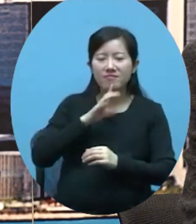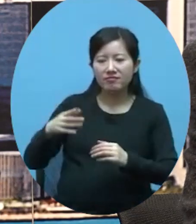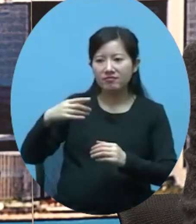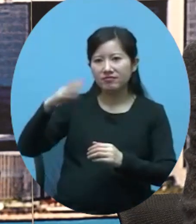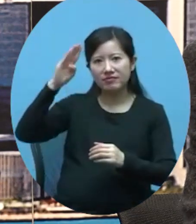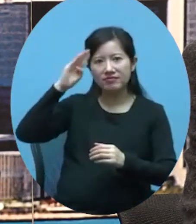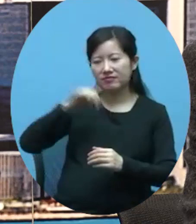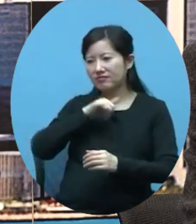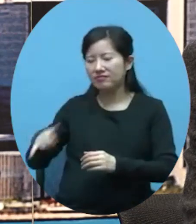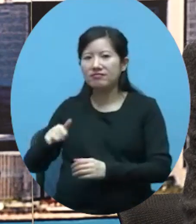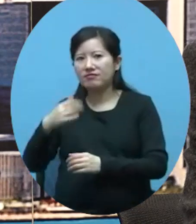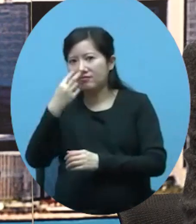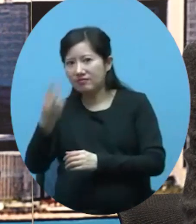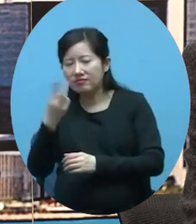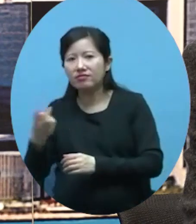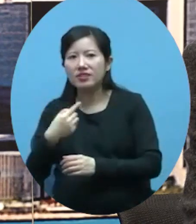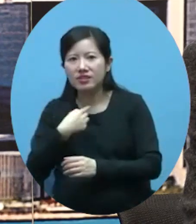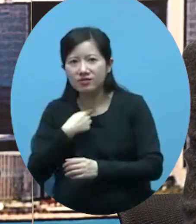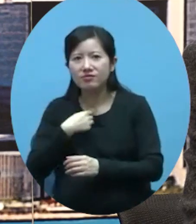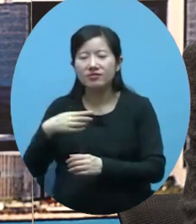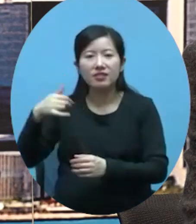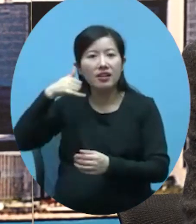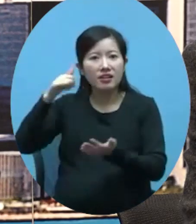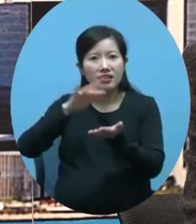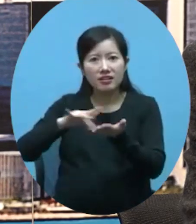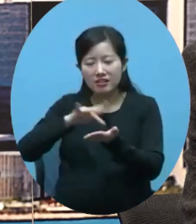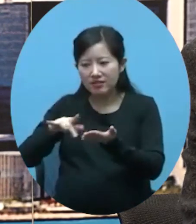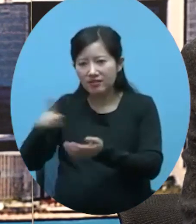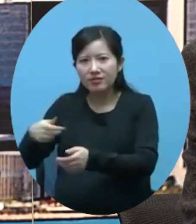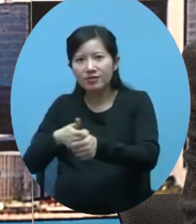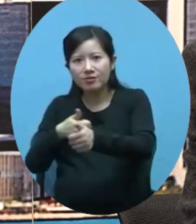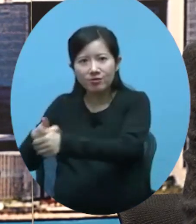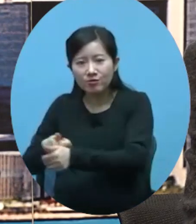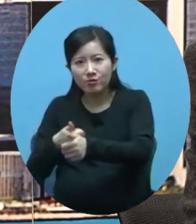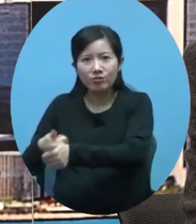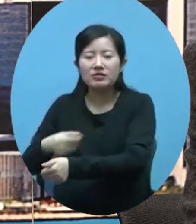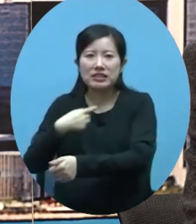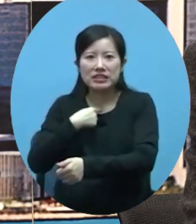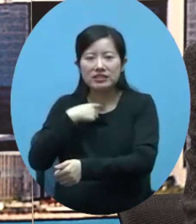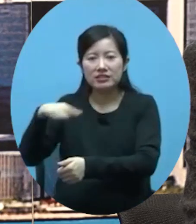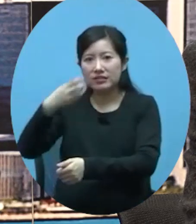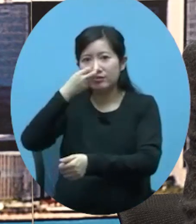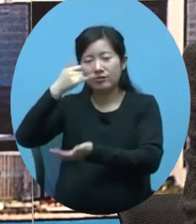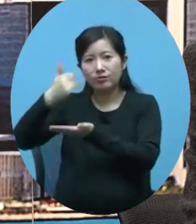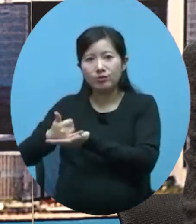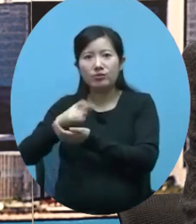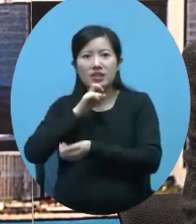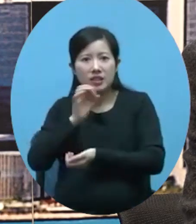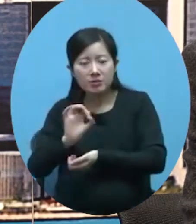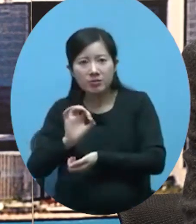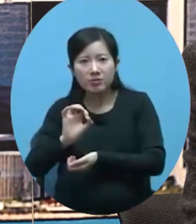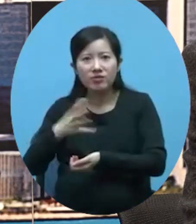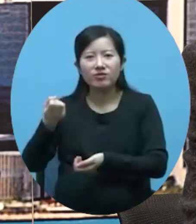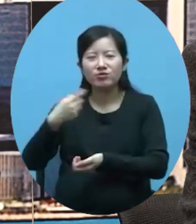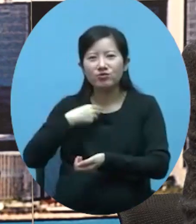或者知道他那些透過手機知道他的位置有沒有遊走了還有各別個案都會問清楚為什麼